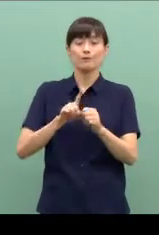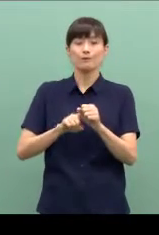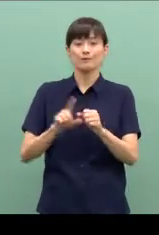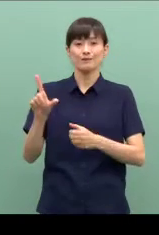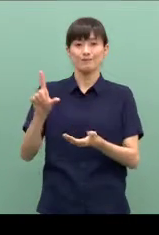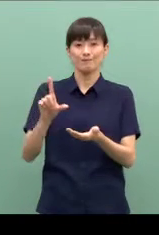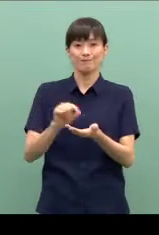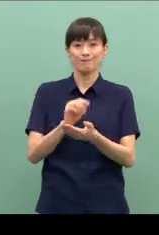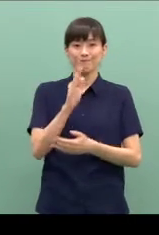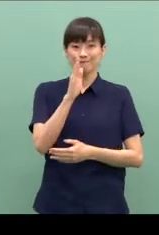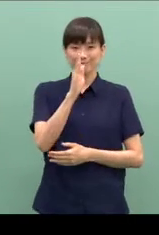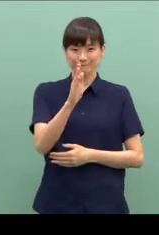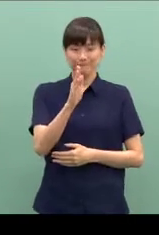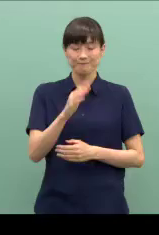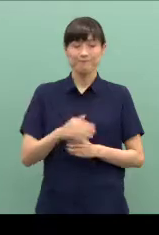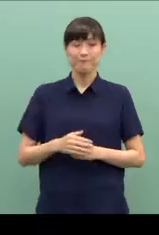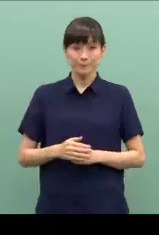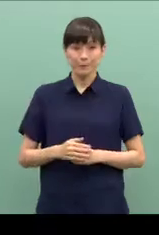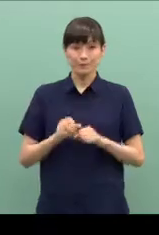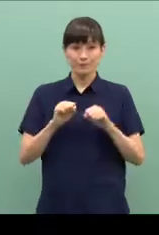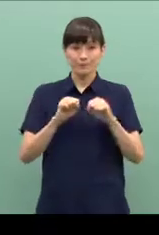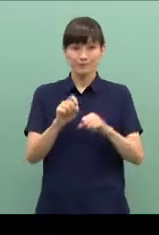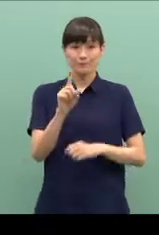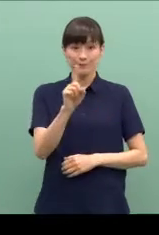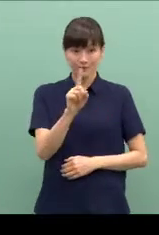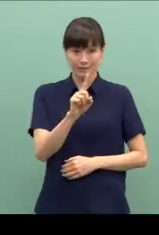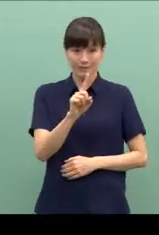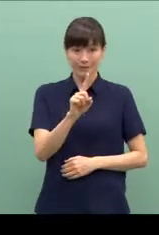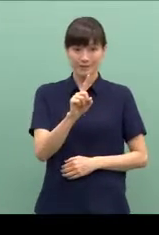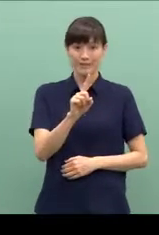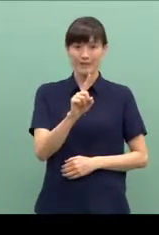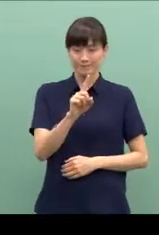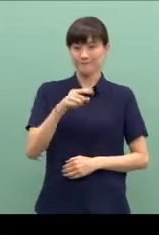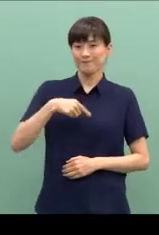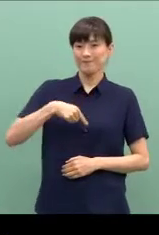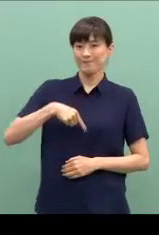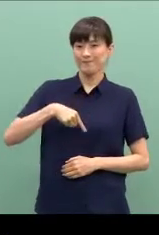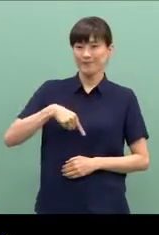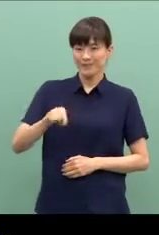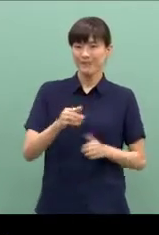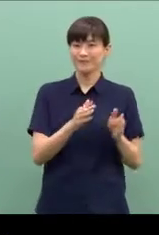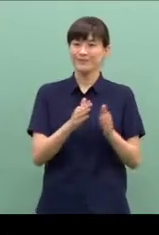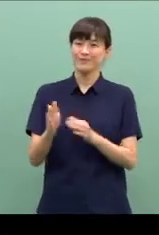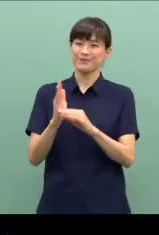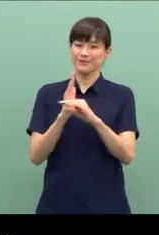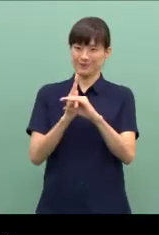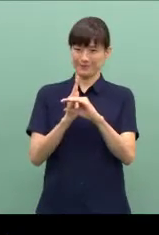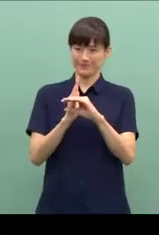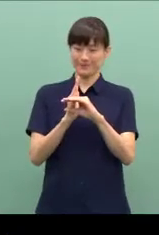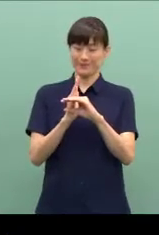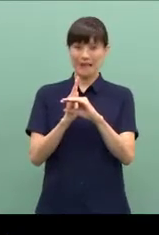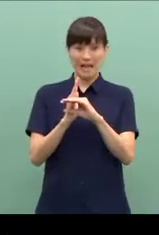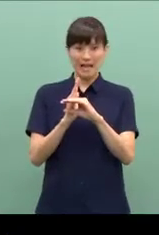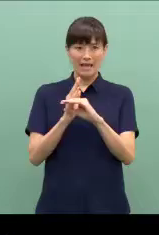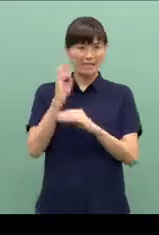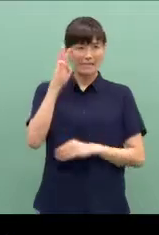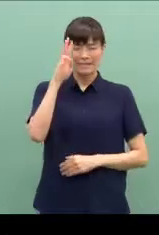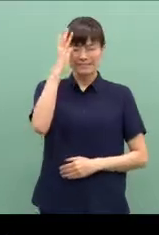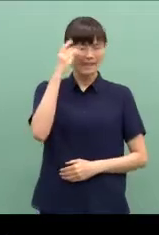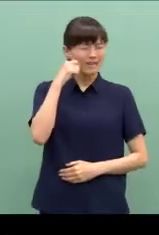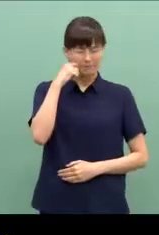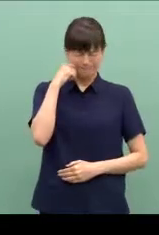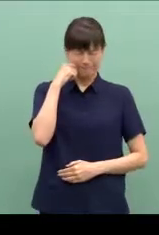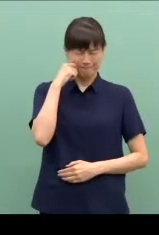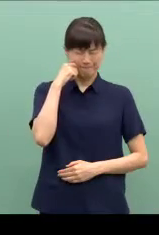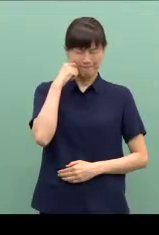ためにぜひご活用ください。 八郎部長、何をしてるんですか？ 今から献血に行こうと思って身支度をしているんだよ。 い